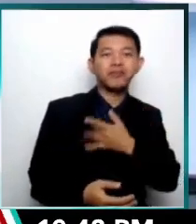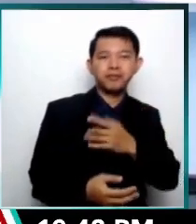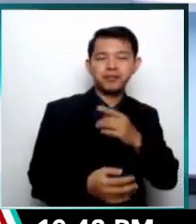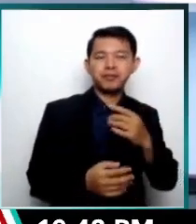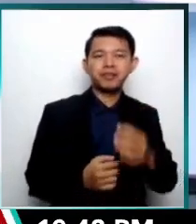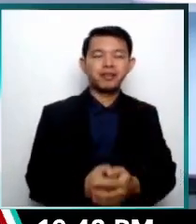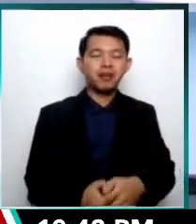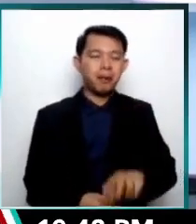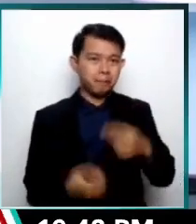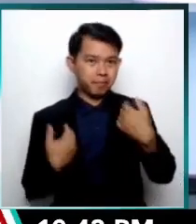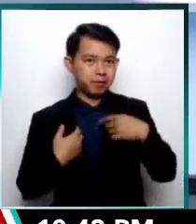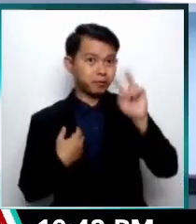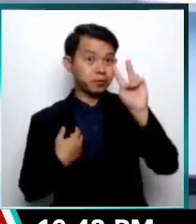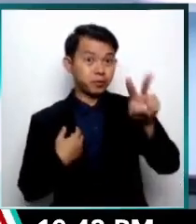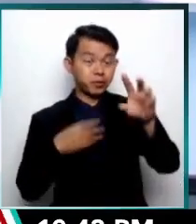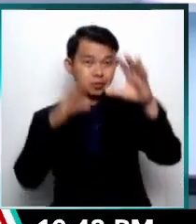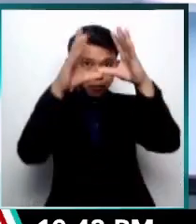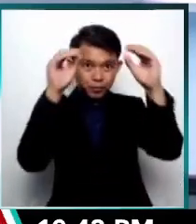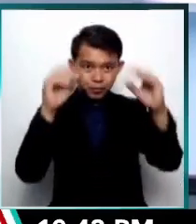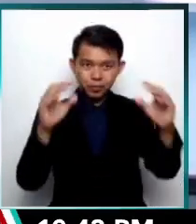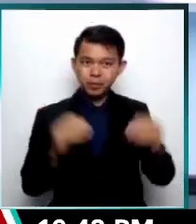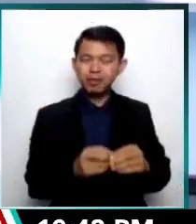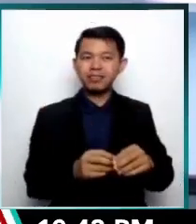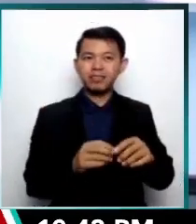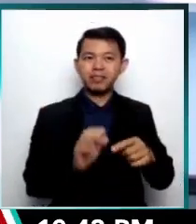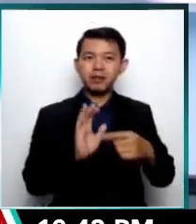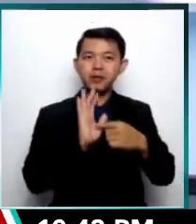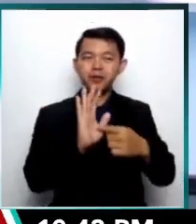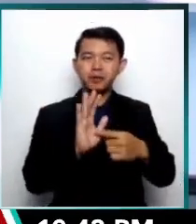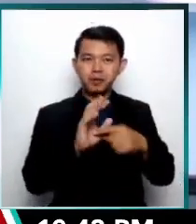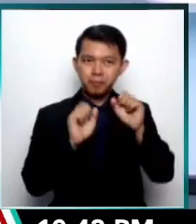ang pwedeng pasyalan.